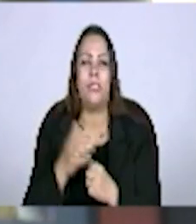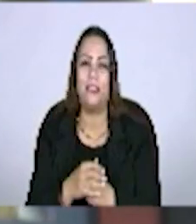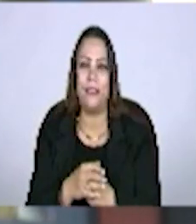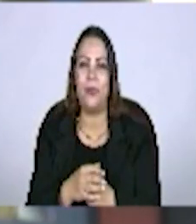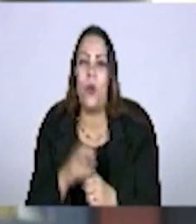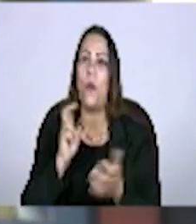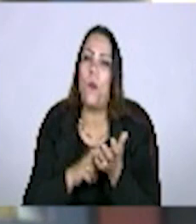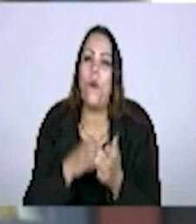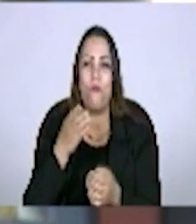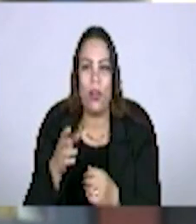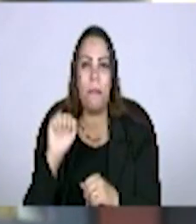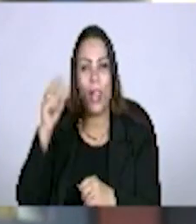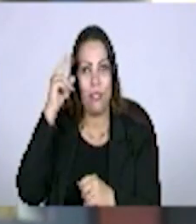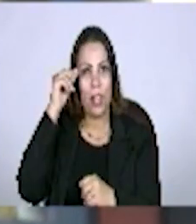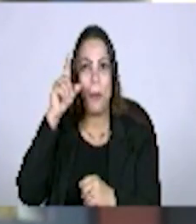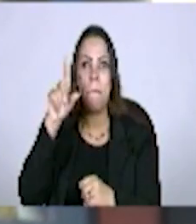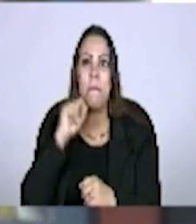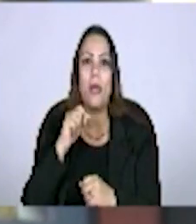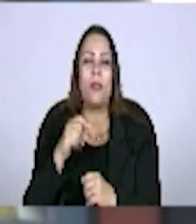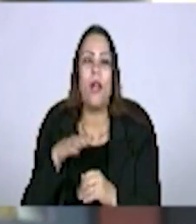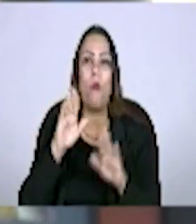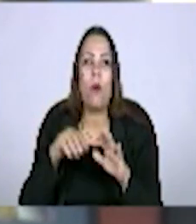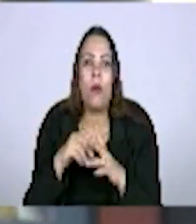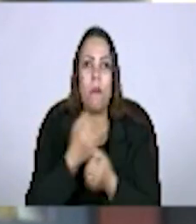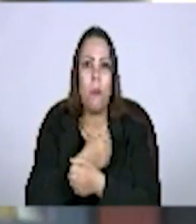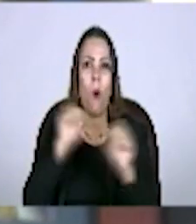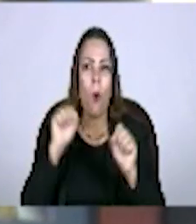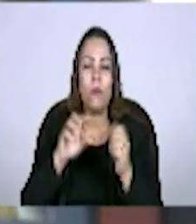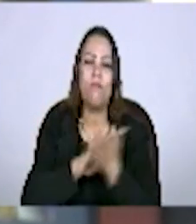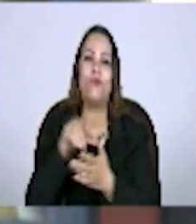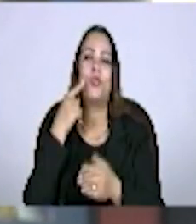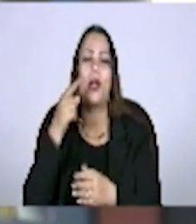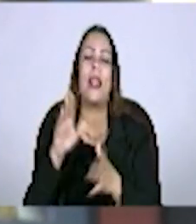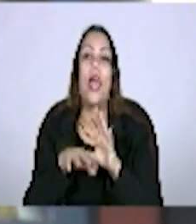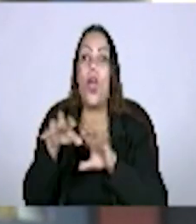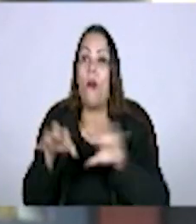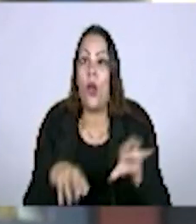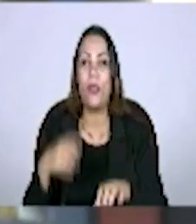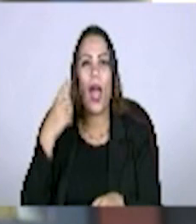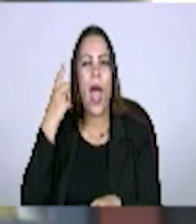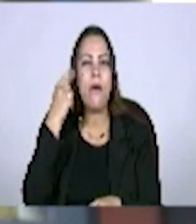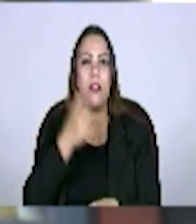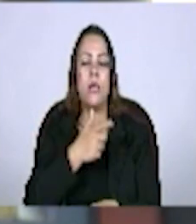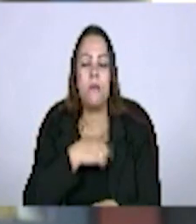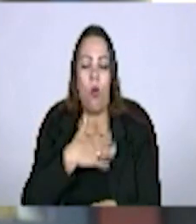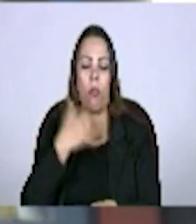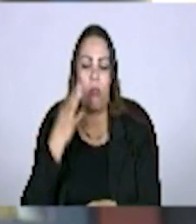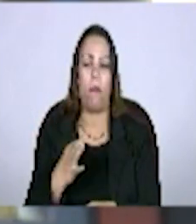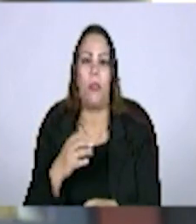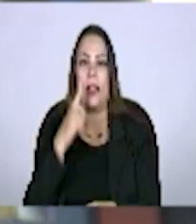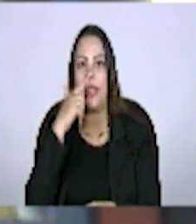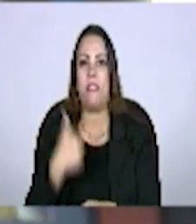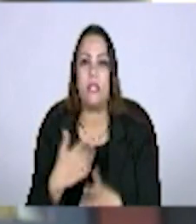ومخاوف لدى اسرائيل من انفلات الاوضاع ايران اجادت ما يعرف بضبط النفس شويه في